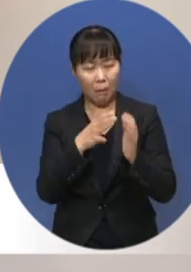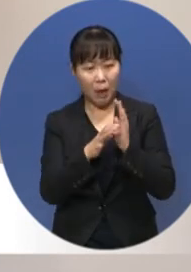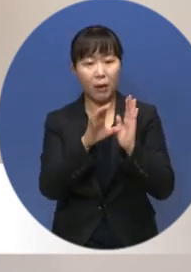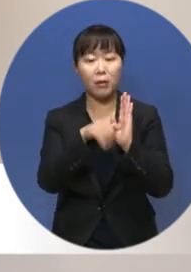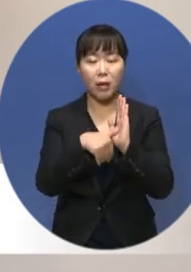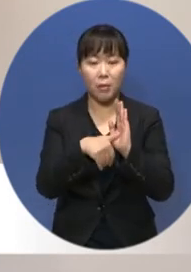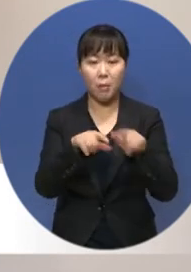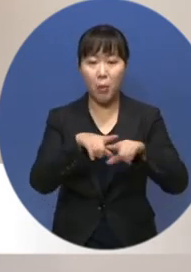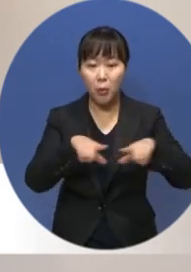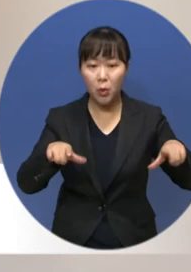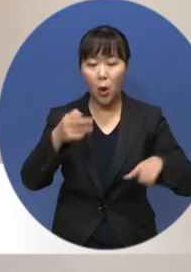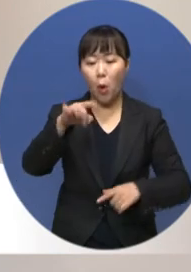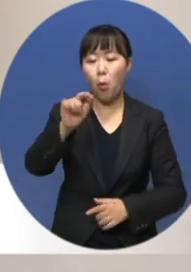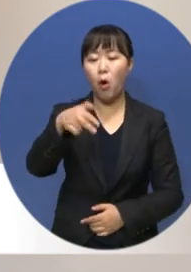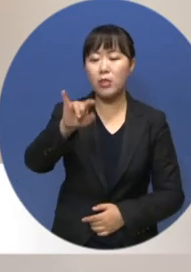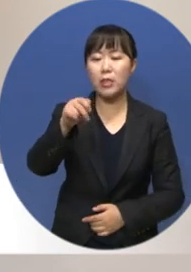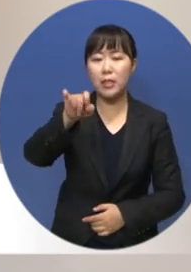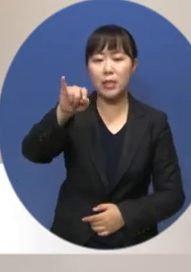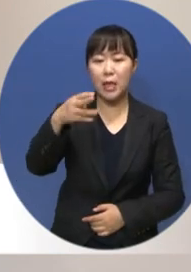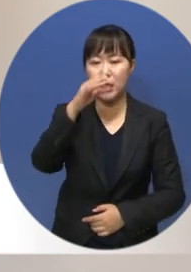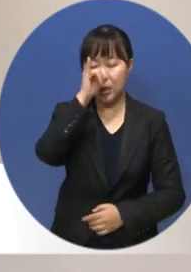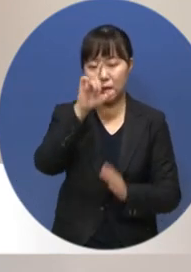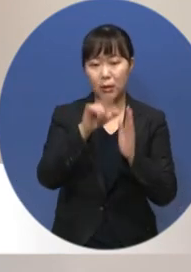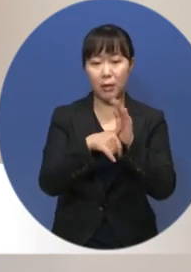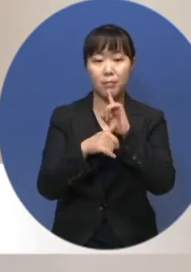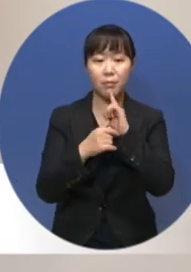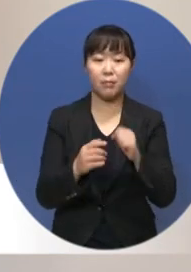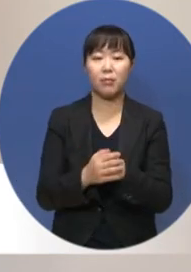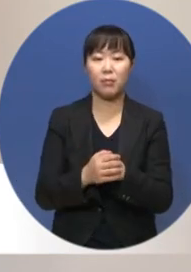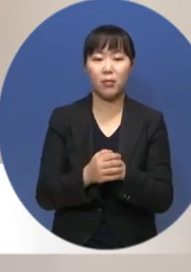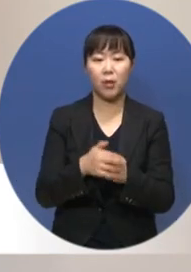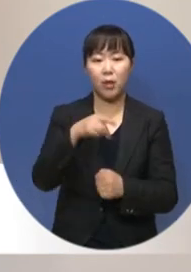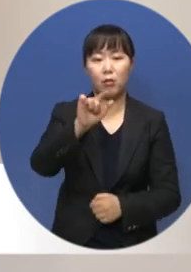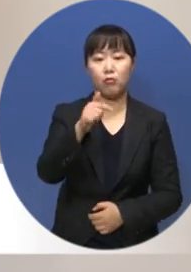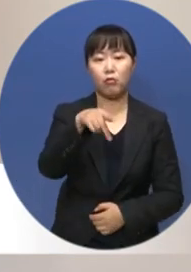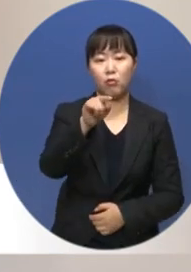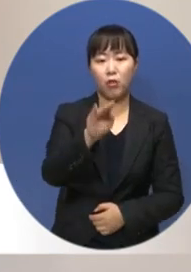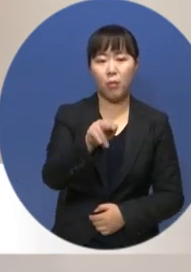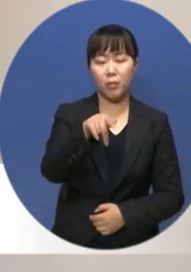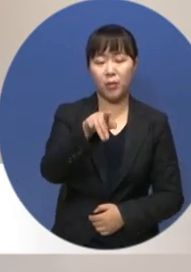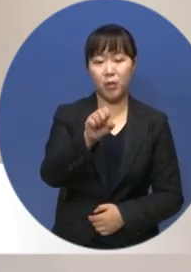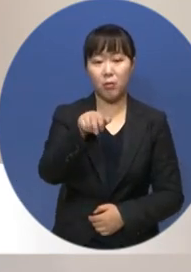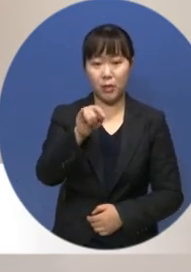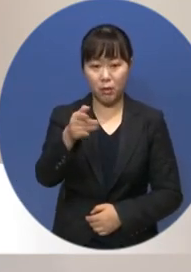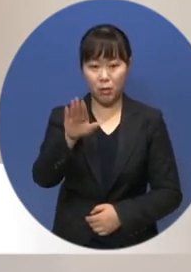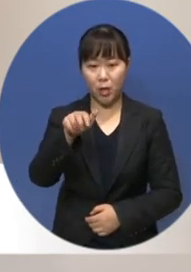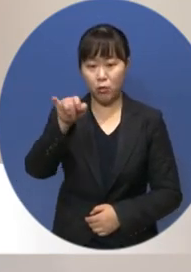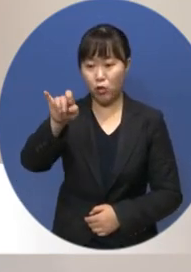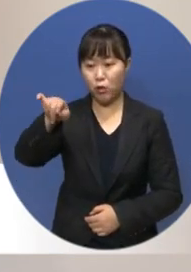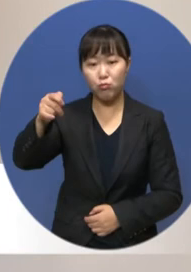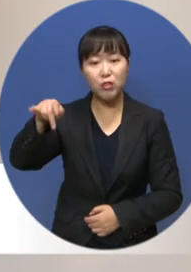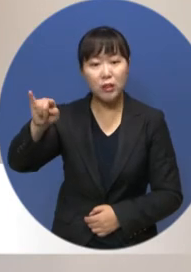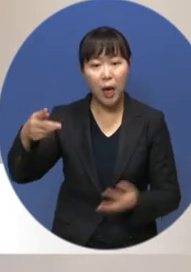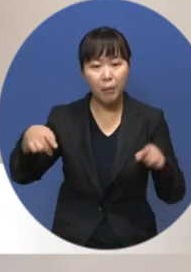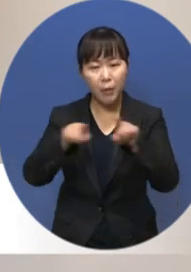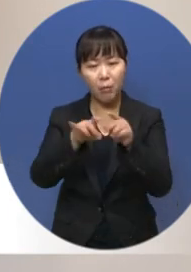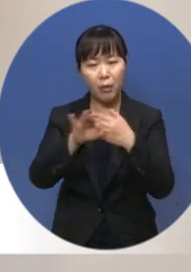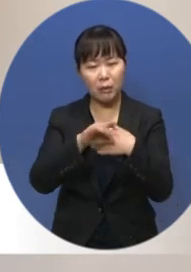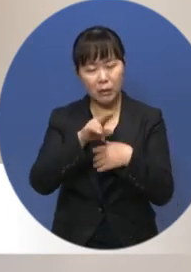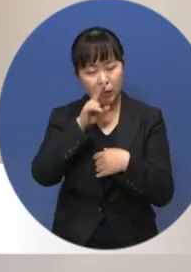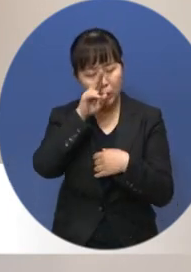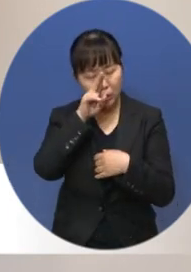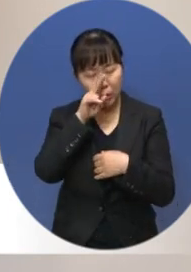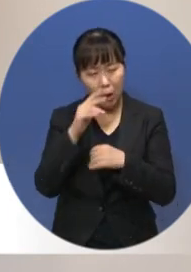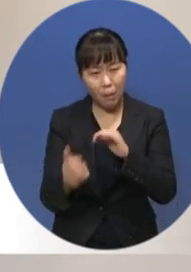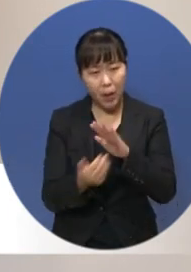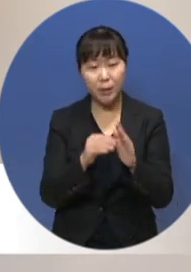경우 일명 원진살이 있는 경우를 보게 됩니다. 군겁쟁제이면서 휘문살이 있는 경우도 질투의